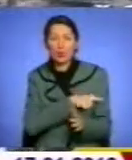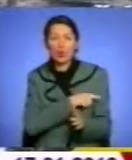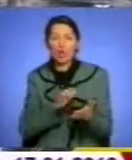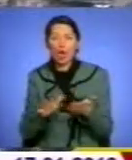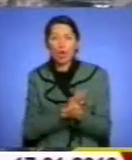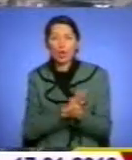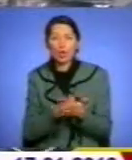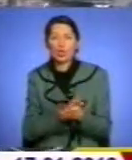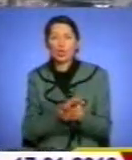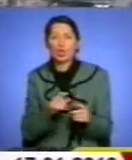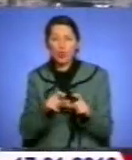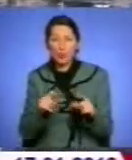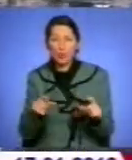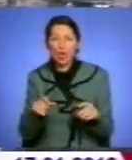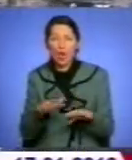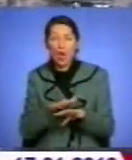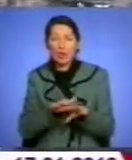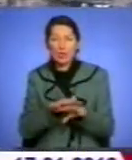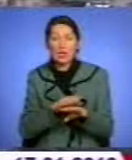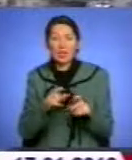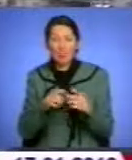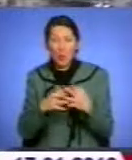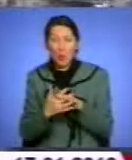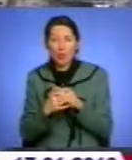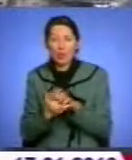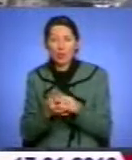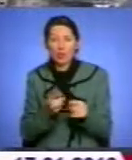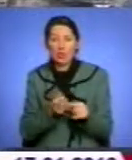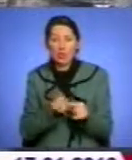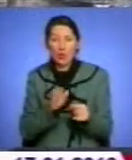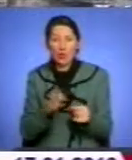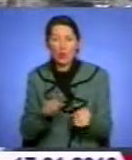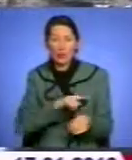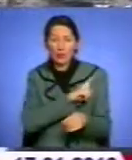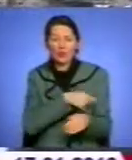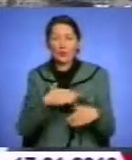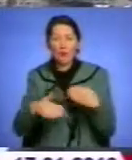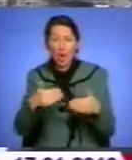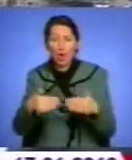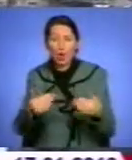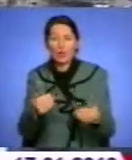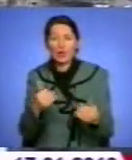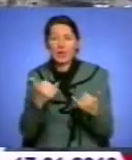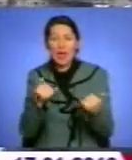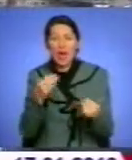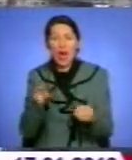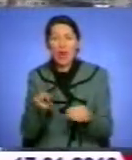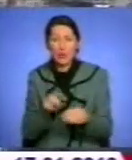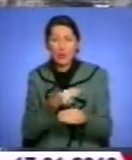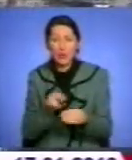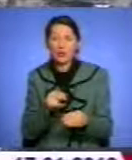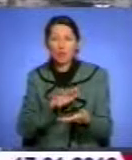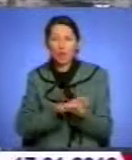у населених пунктах. Це був би досить потужний крок для виправлення ситуації, якщо так станеться.